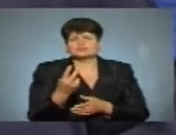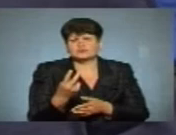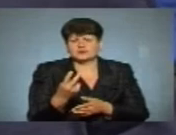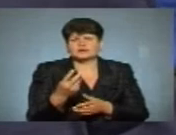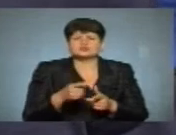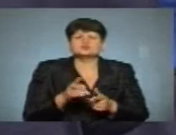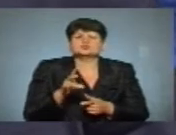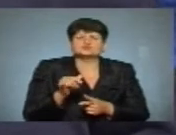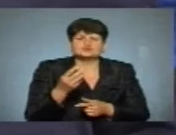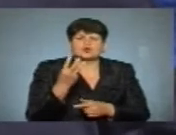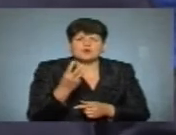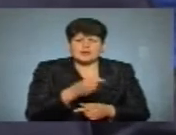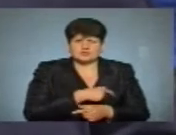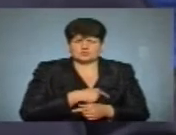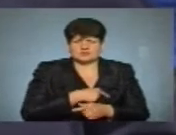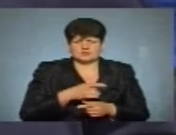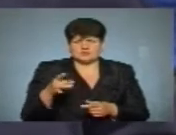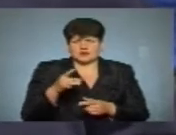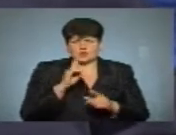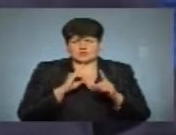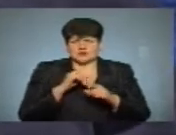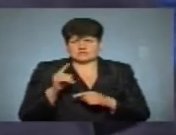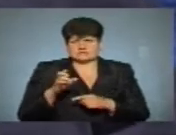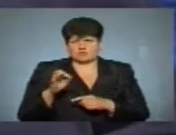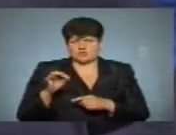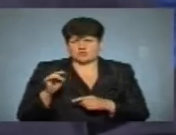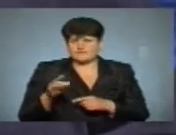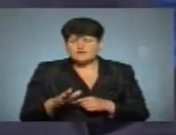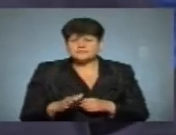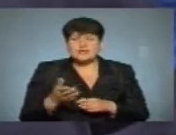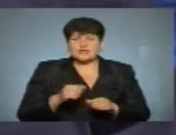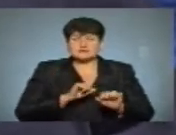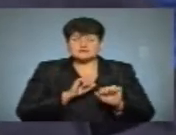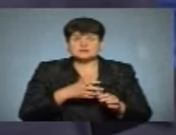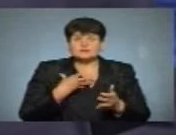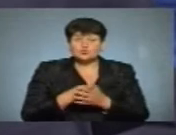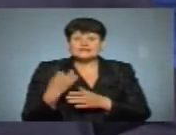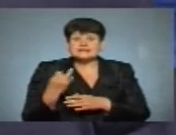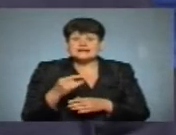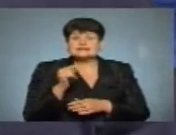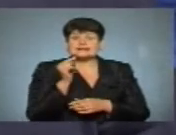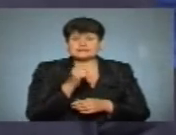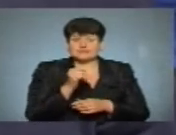трьома депутатами районної ради зі Зборова. І відповідно відстоювати свої інтереси, і там уже